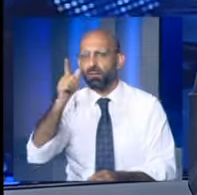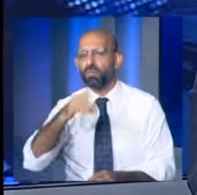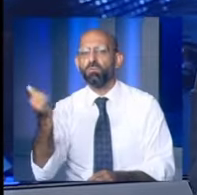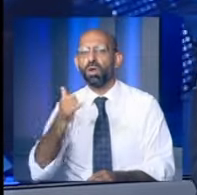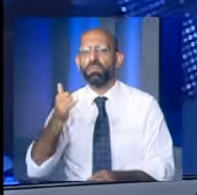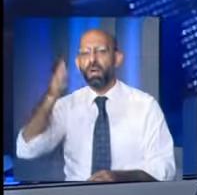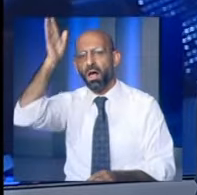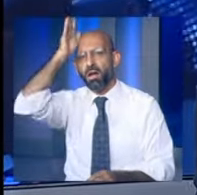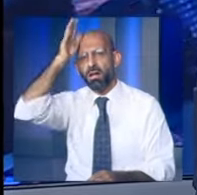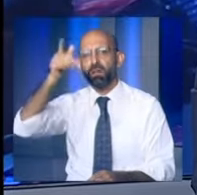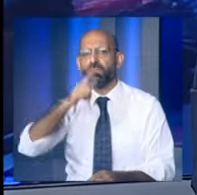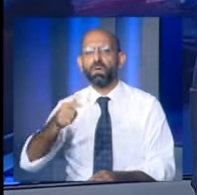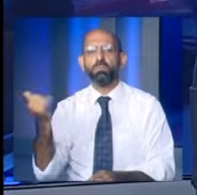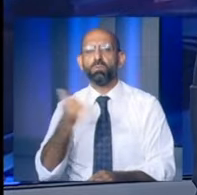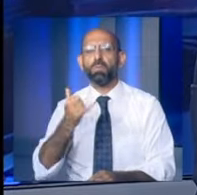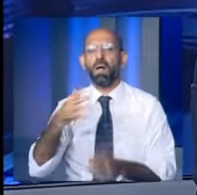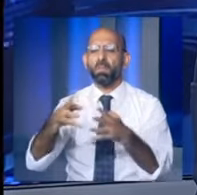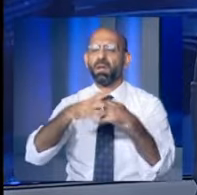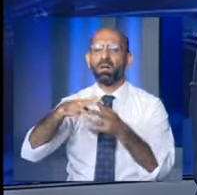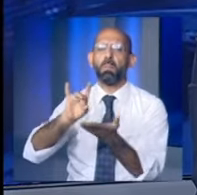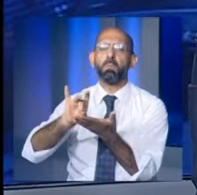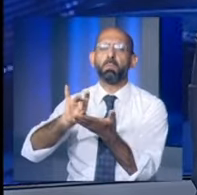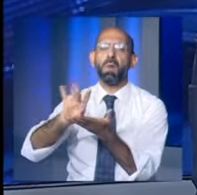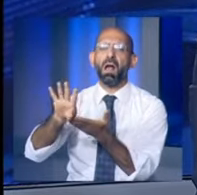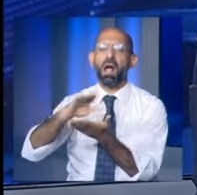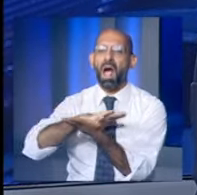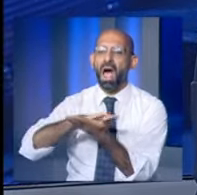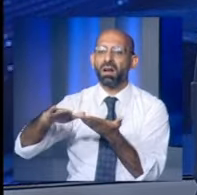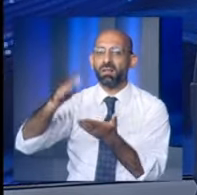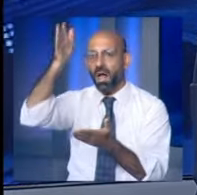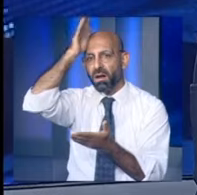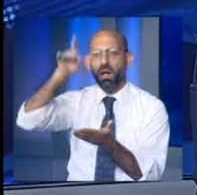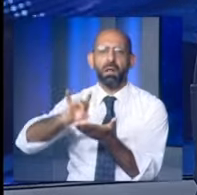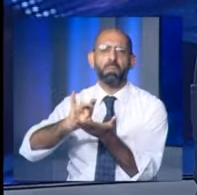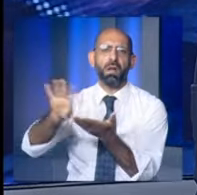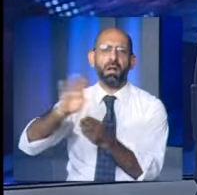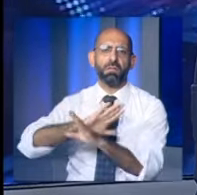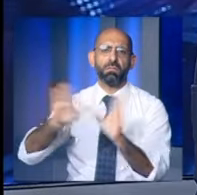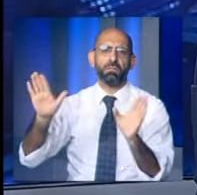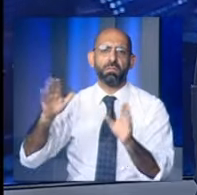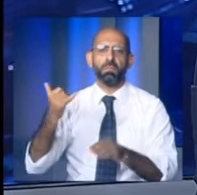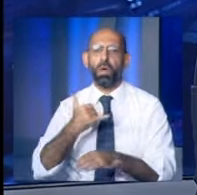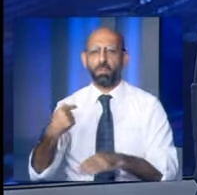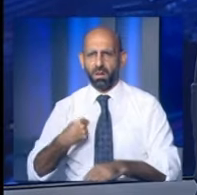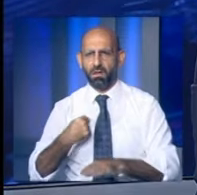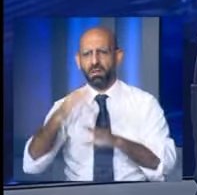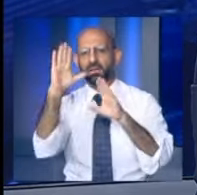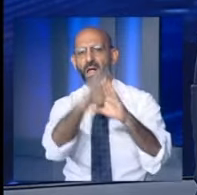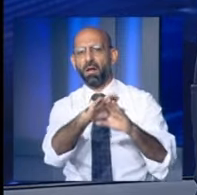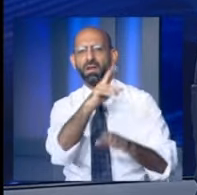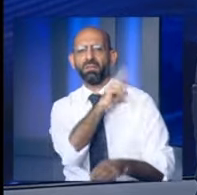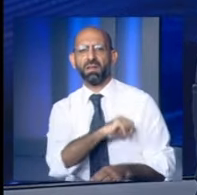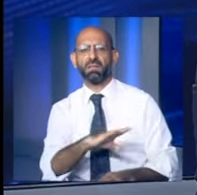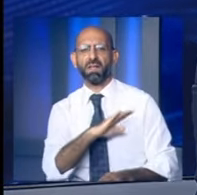العراق. وكانت هجمات الفصائل العراقية تحصل بعنوان المساهمة في خروج القوات الأمريكية من البلاد ودعما